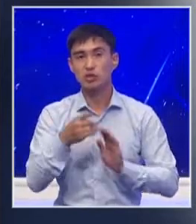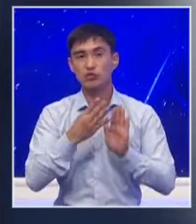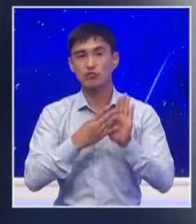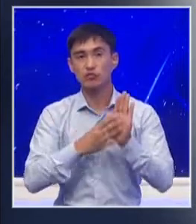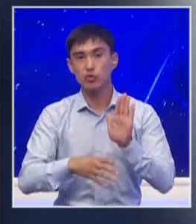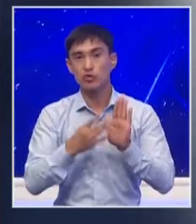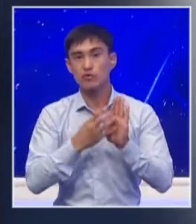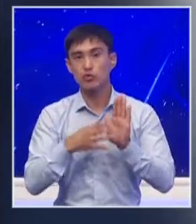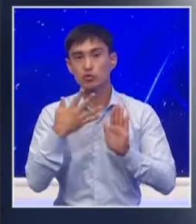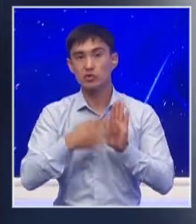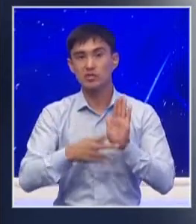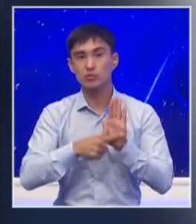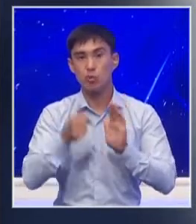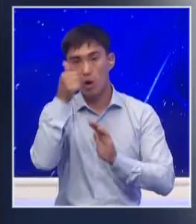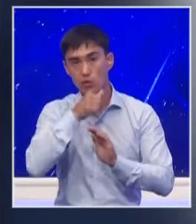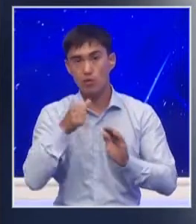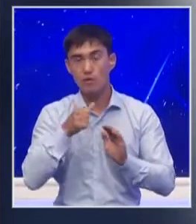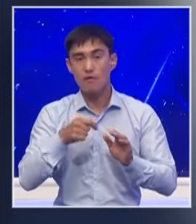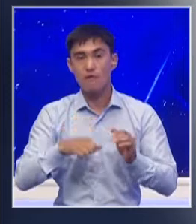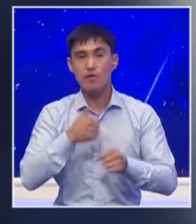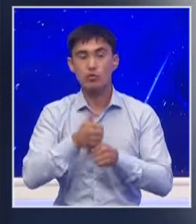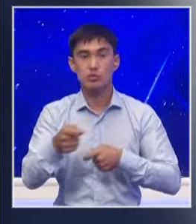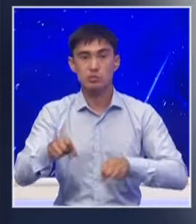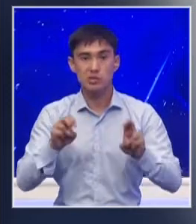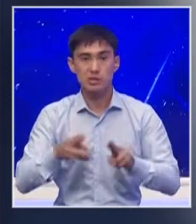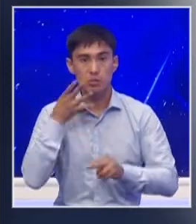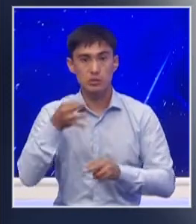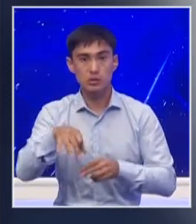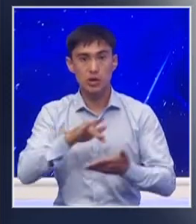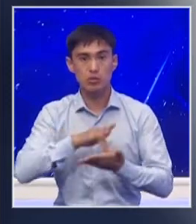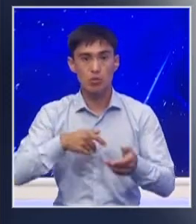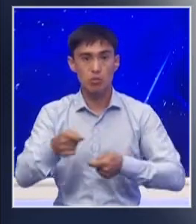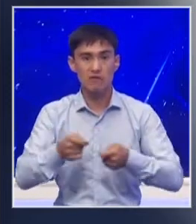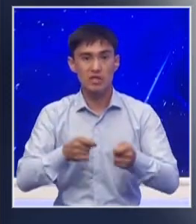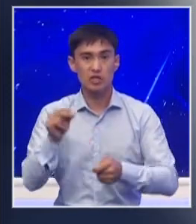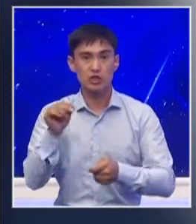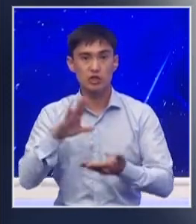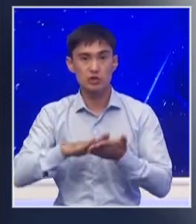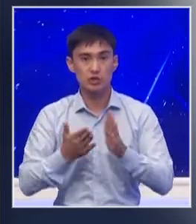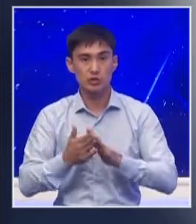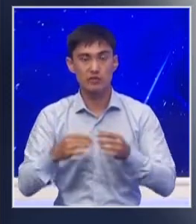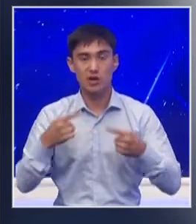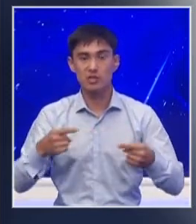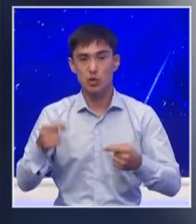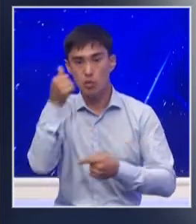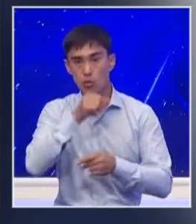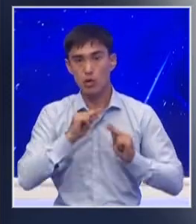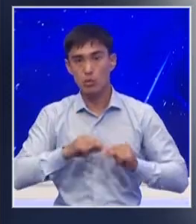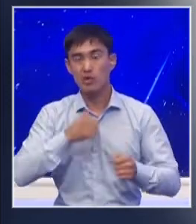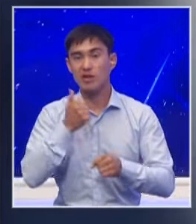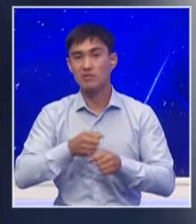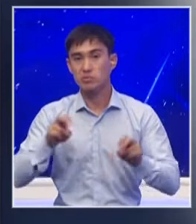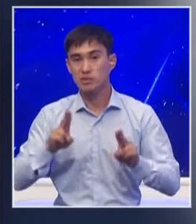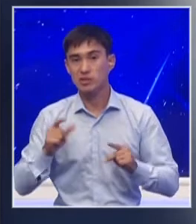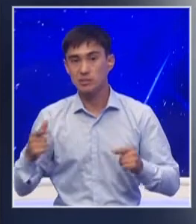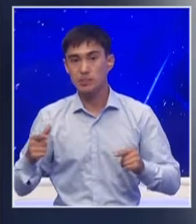1997 году ведущим специалистом алматинского городского управления по чрезвычайным ситуациям в разные годы работал главным специалистом